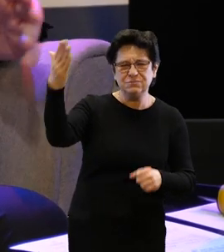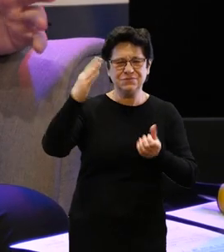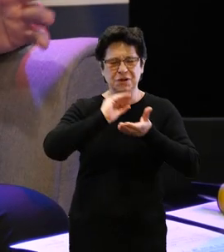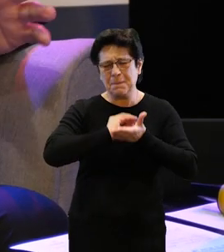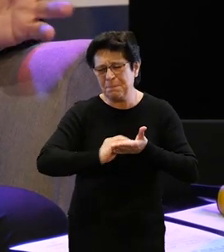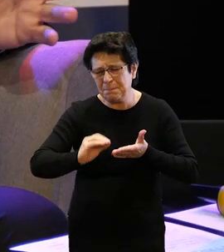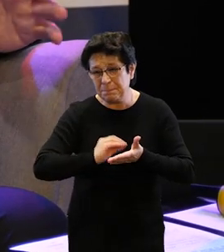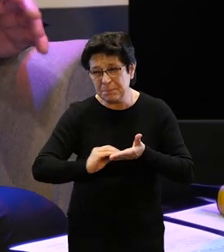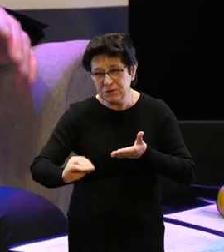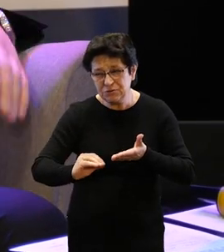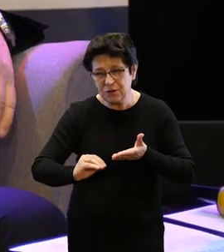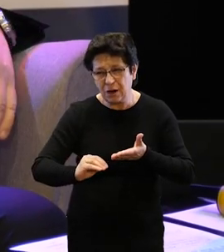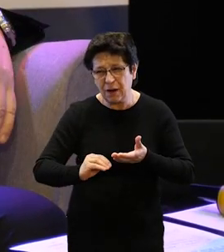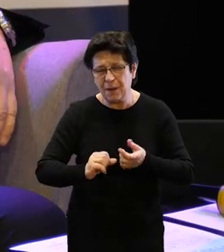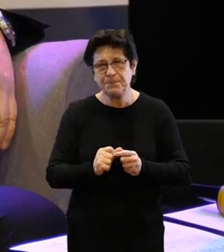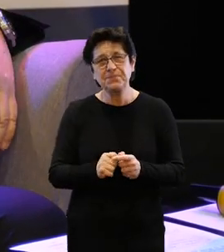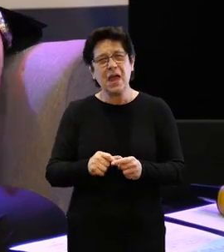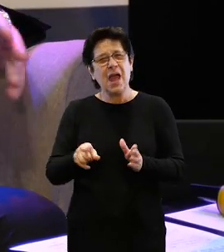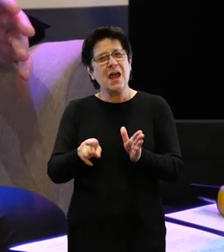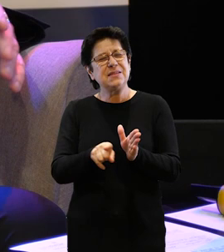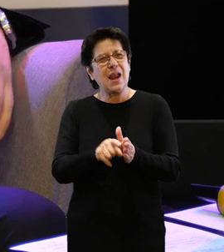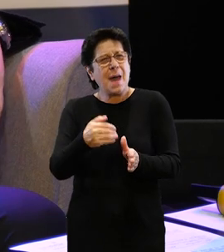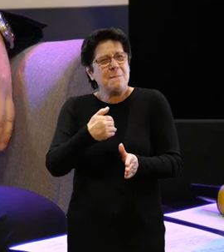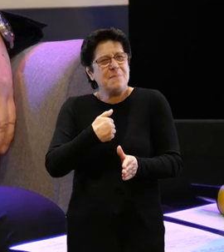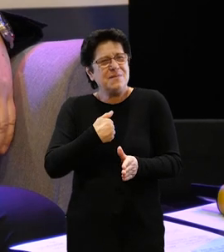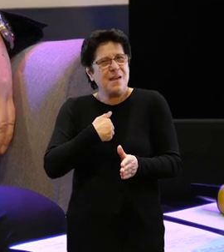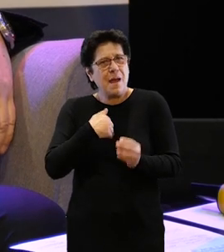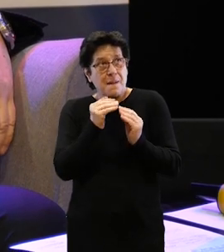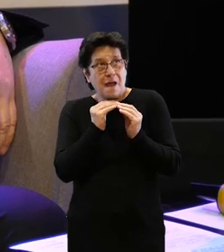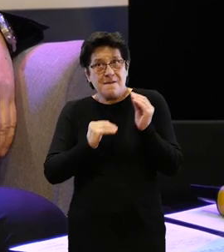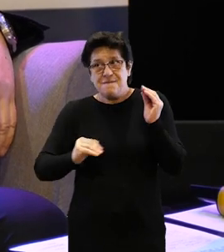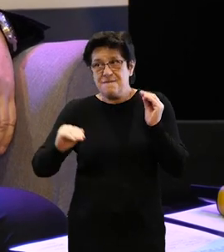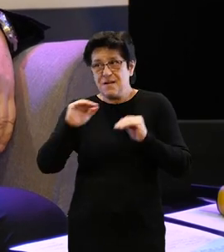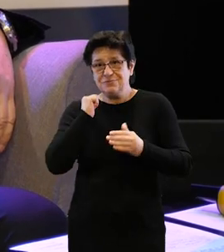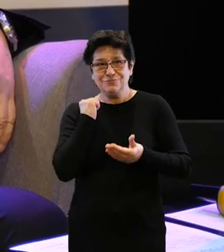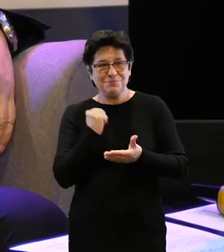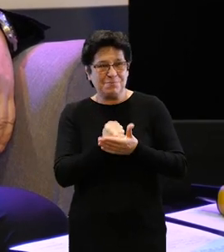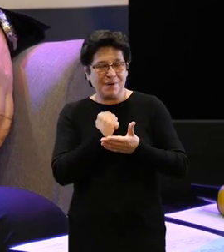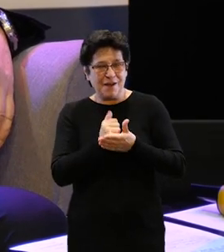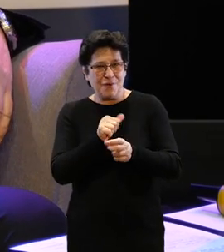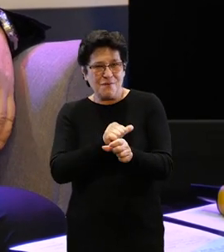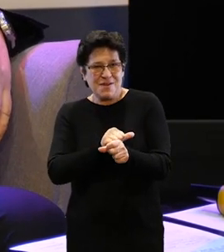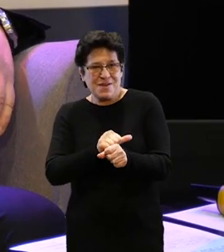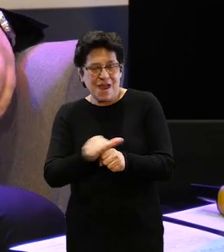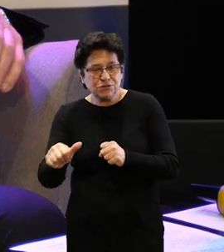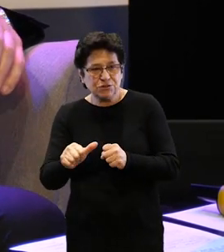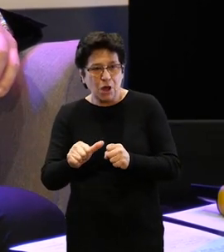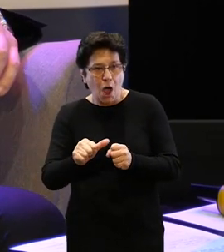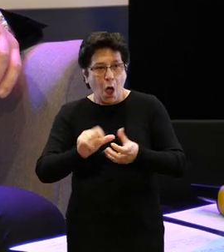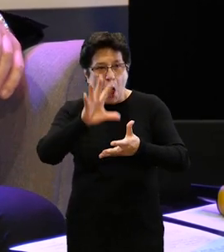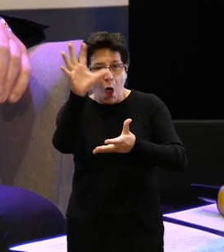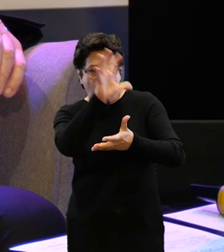mnie może to jako lekarz największym jego dziełem jest ilustrowany opis miasta